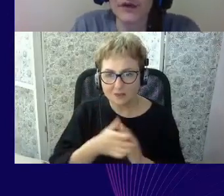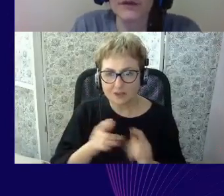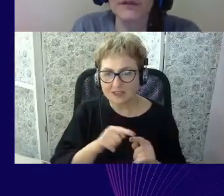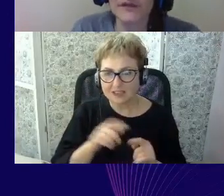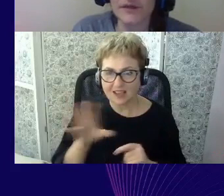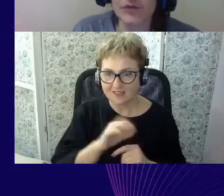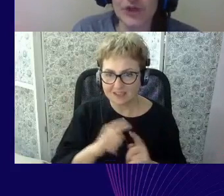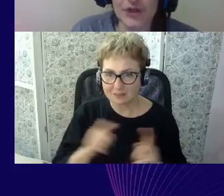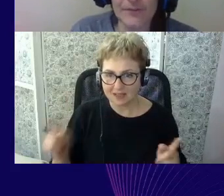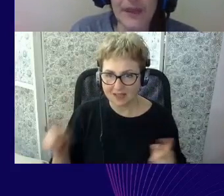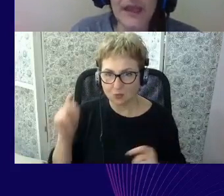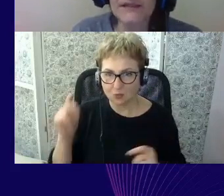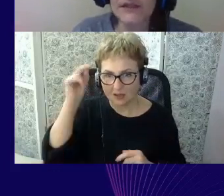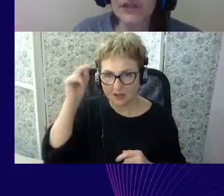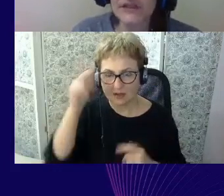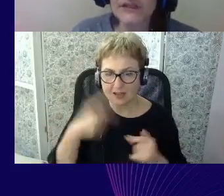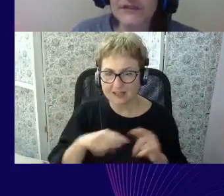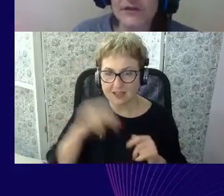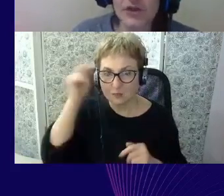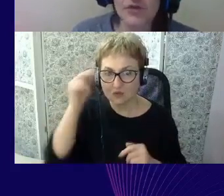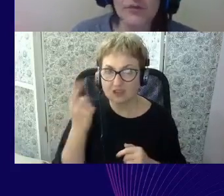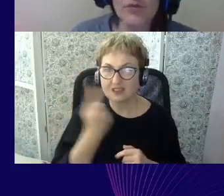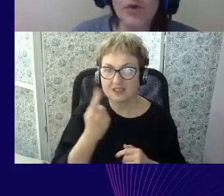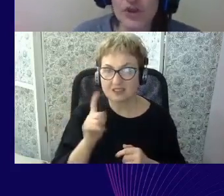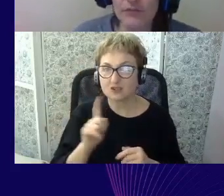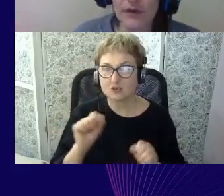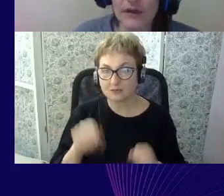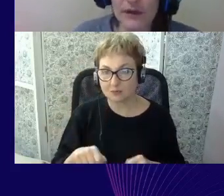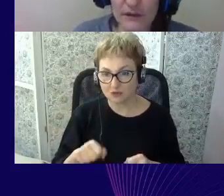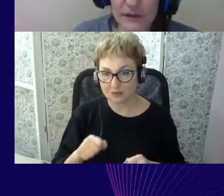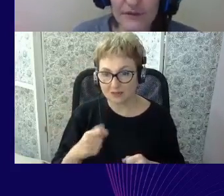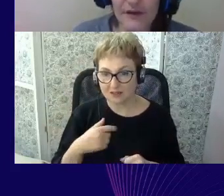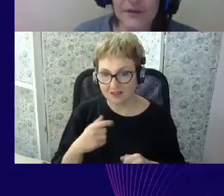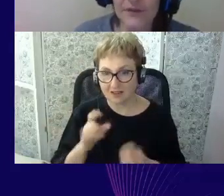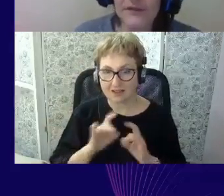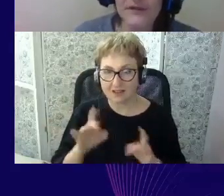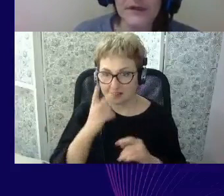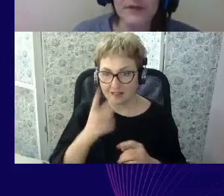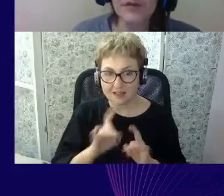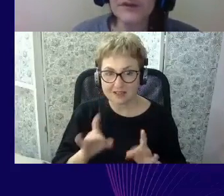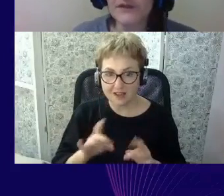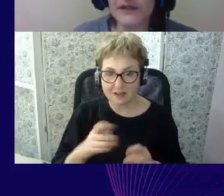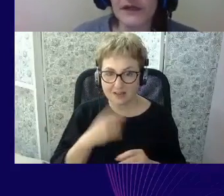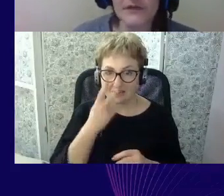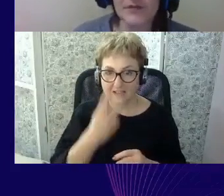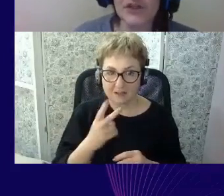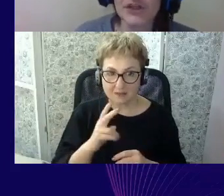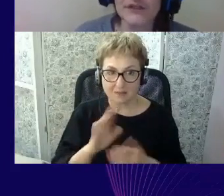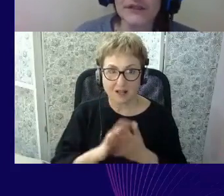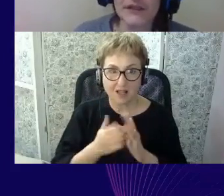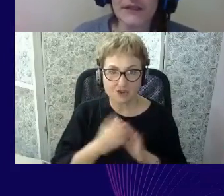период организации обучения. Значит, единственное, что мы можем трансформировать, и мы видим это как